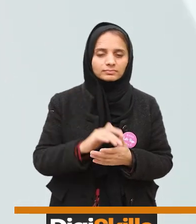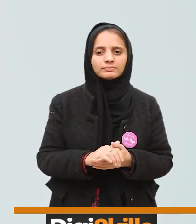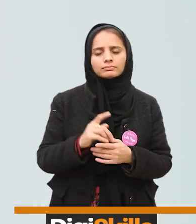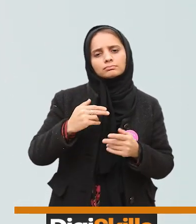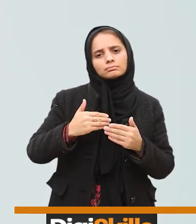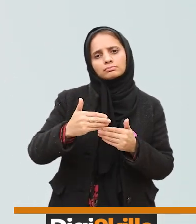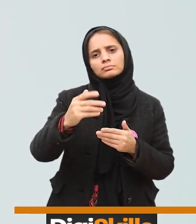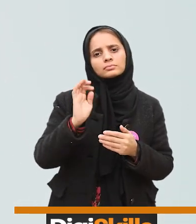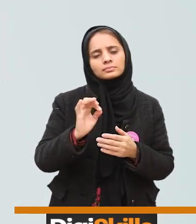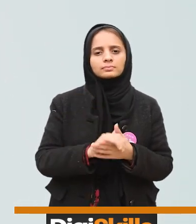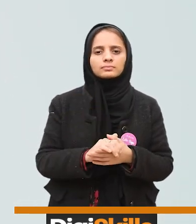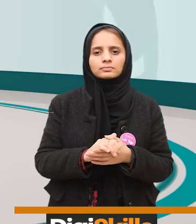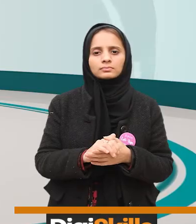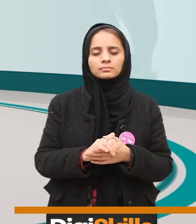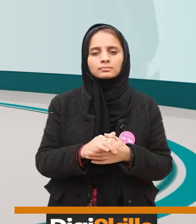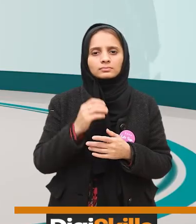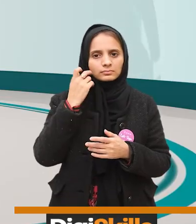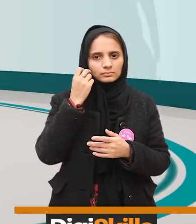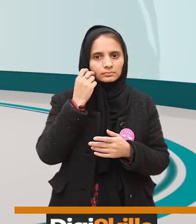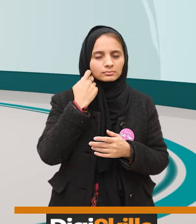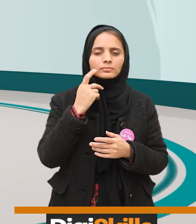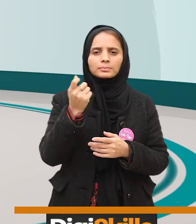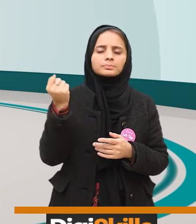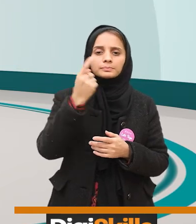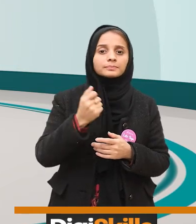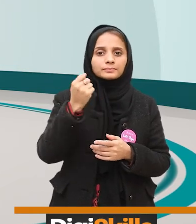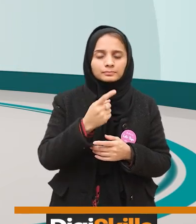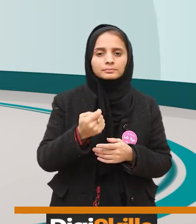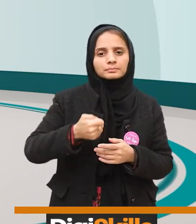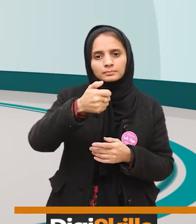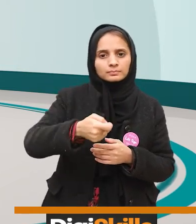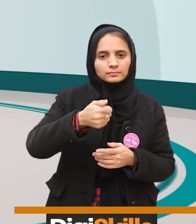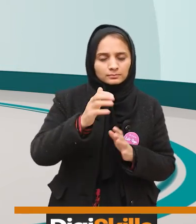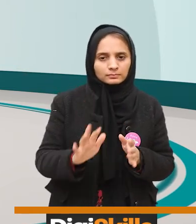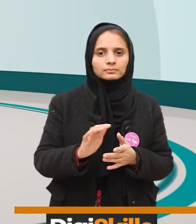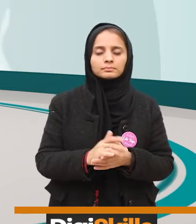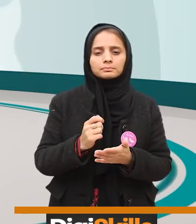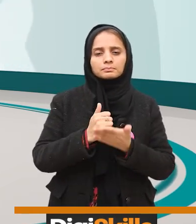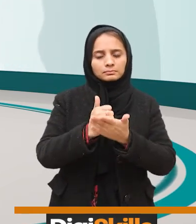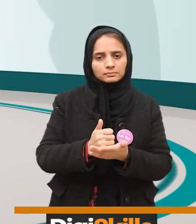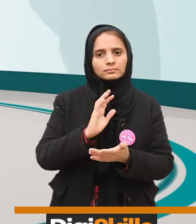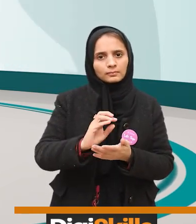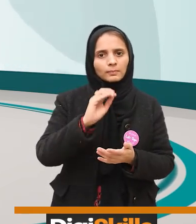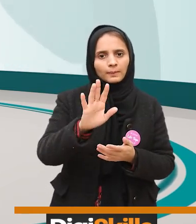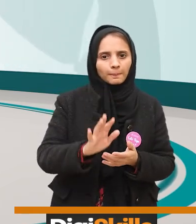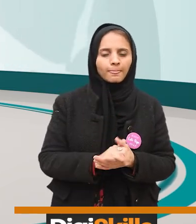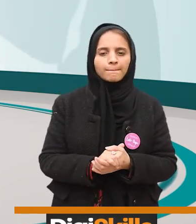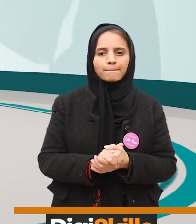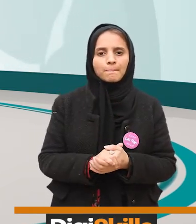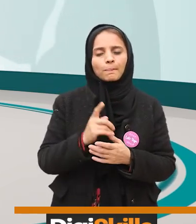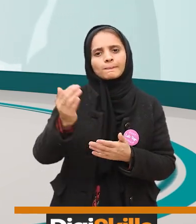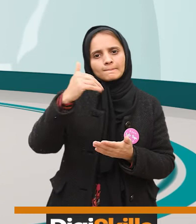امیجن اف یو ہیو ریٹینڈ کلائنٹس، ریگولر کلائنٹس جو آپ کو منتھلی پیسے دے رہے ہیں کانٹریکچوئل بیسس